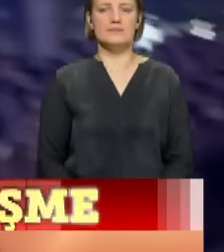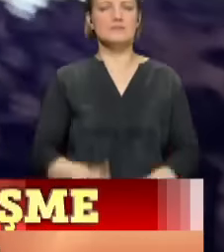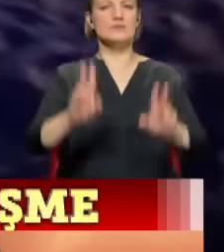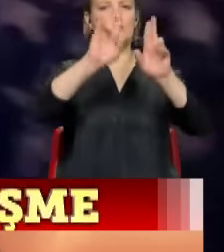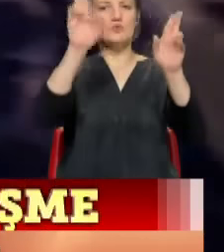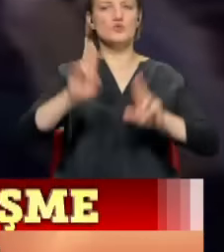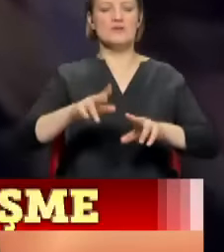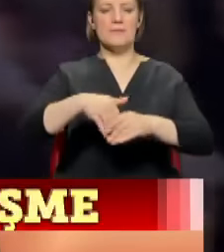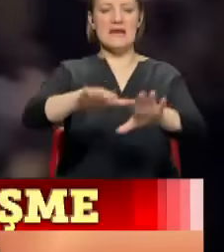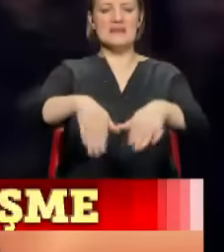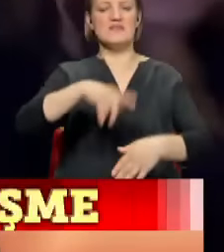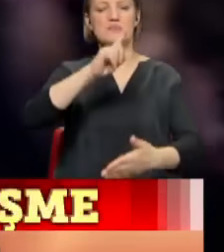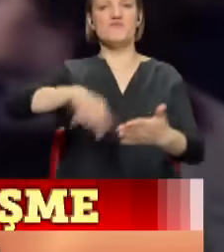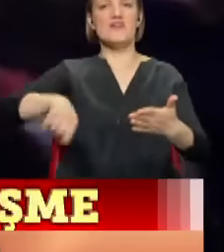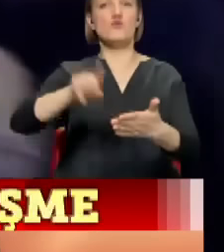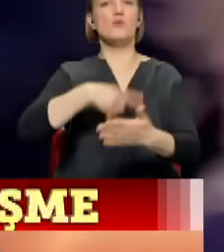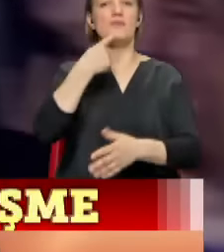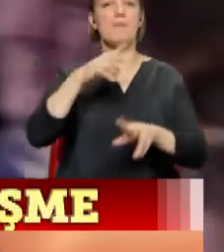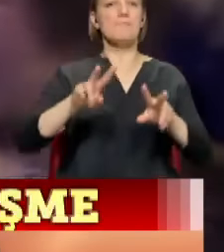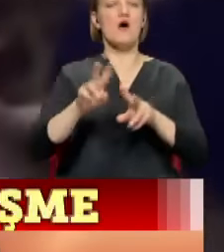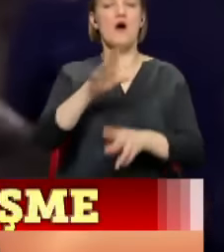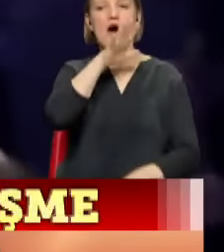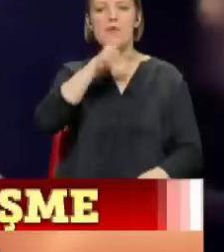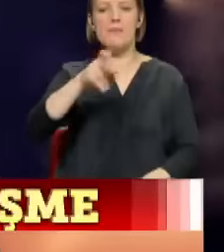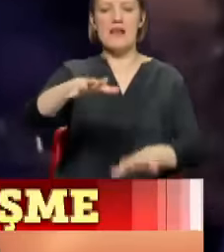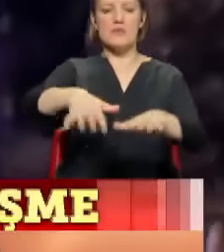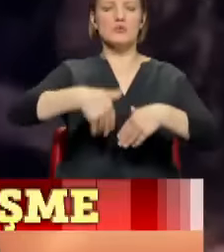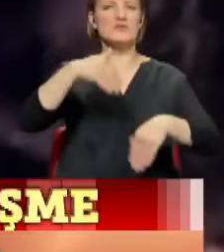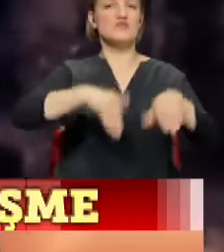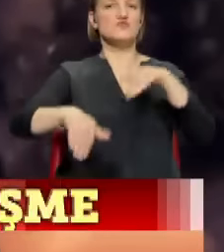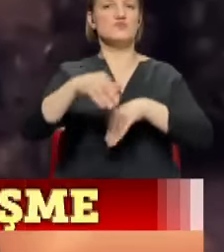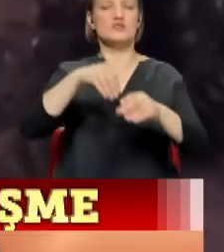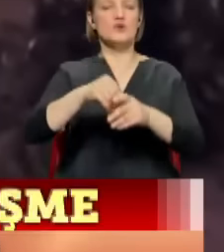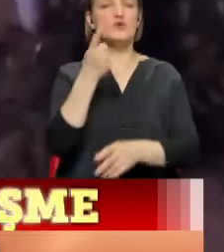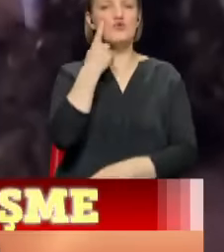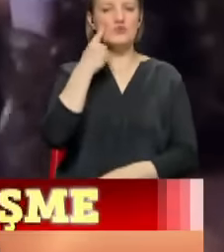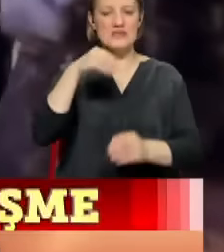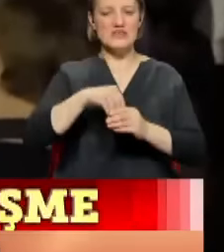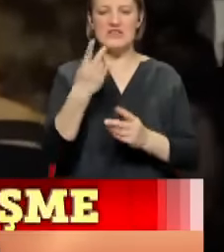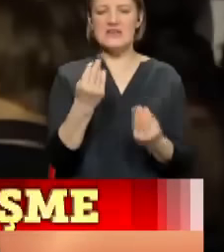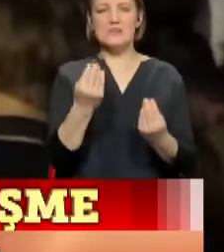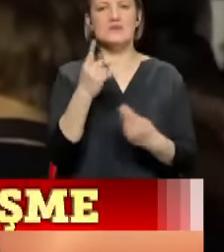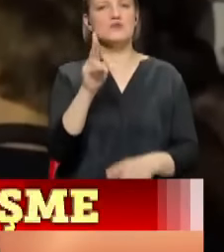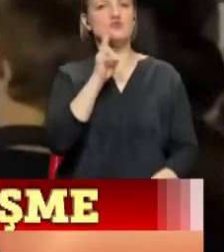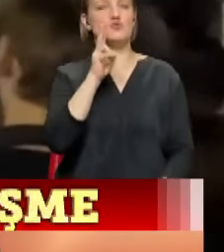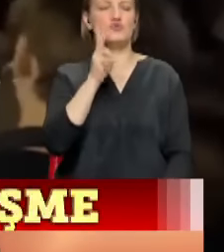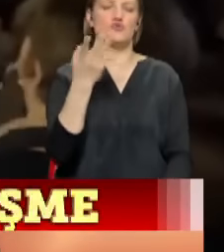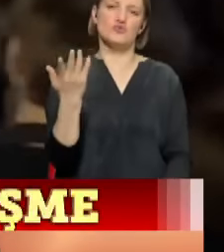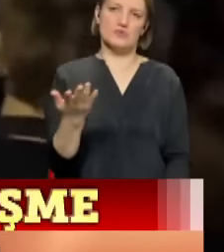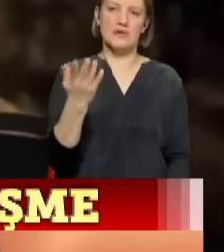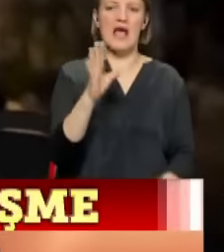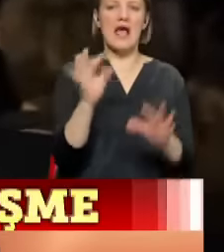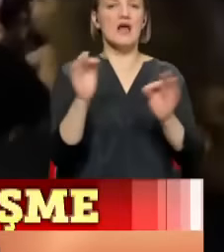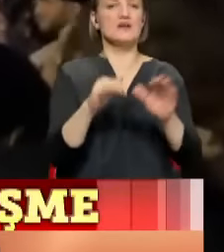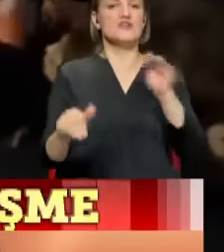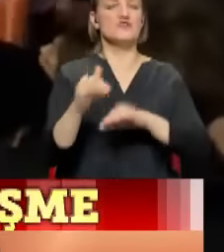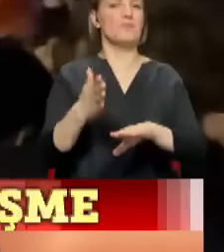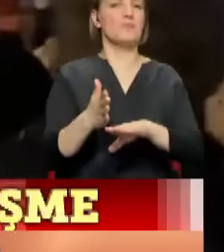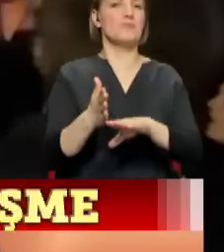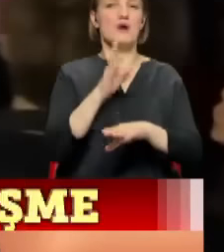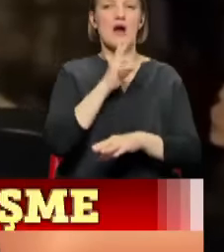Ulusal meclisi feshediyorum diyen Macron, Avrupa parlamentosu seçimleri için hükümetim için iyi bir sonuç değil yorumunda bulundu. Erken seçim kararı